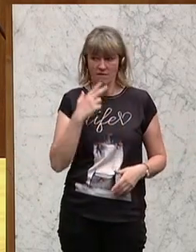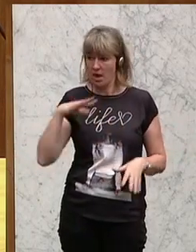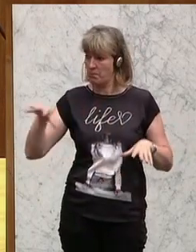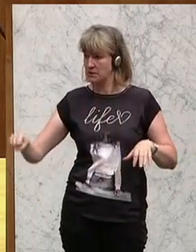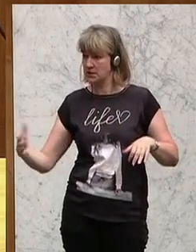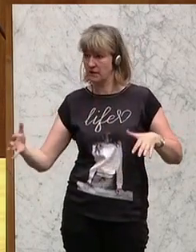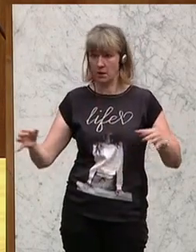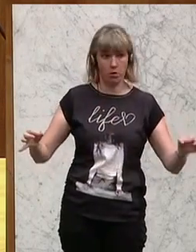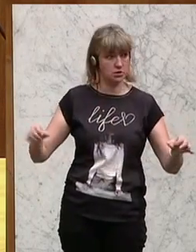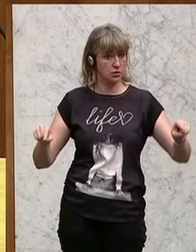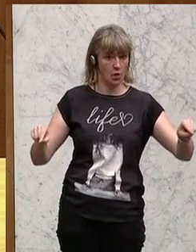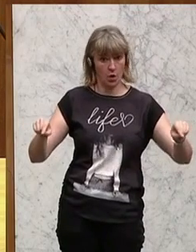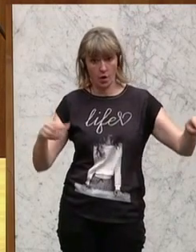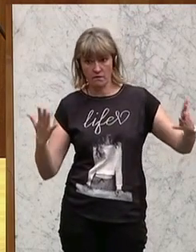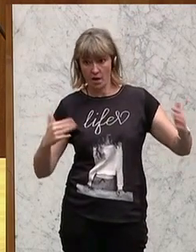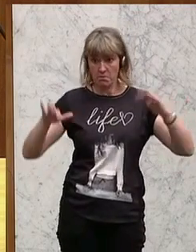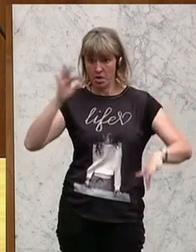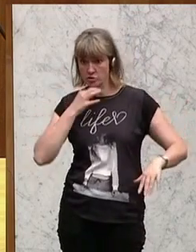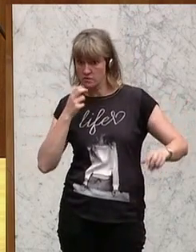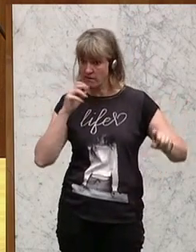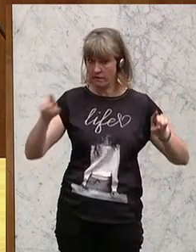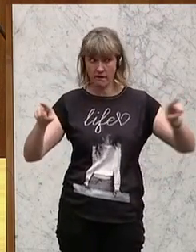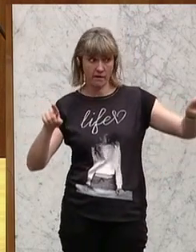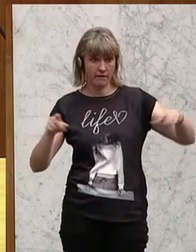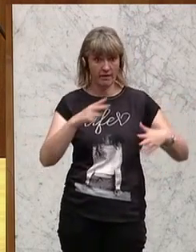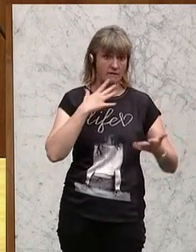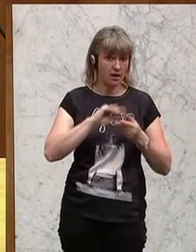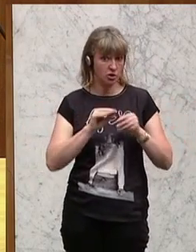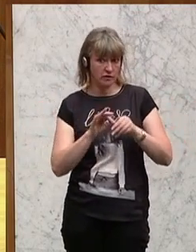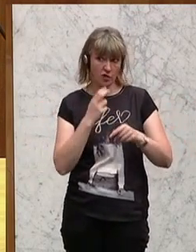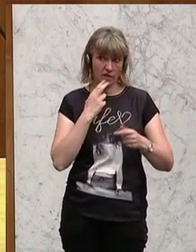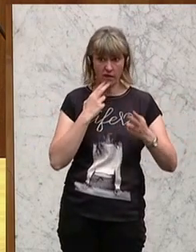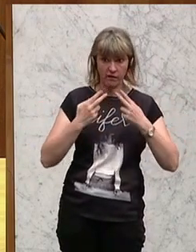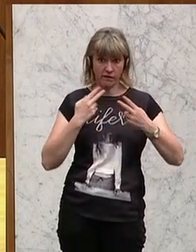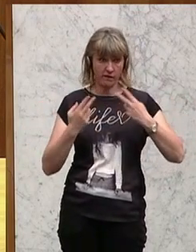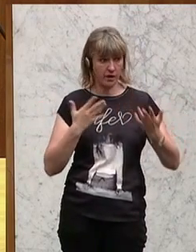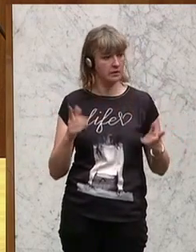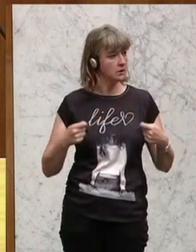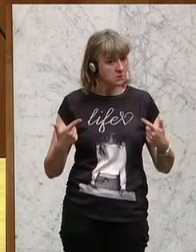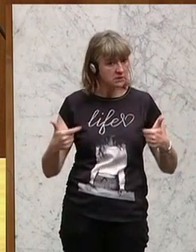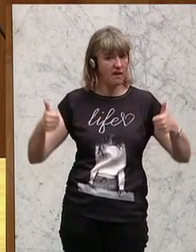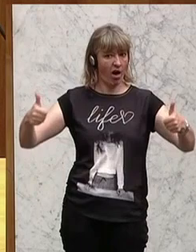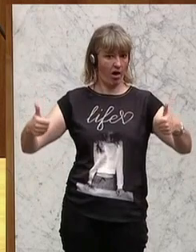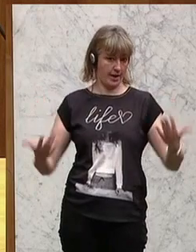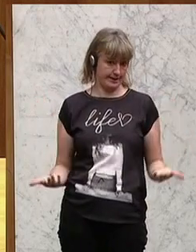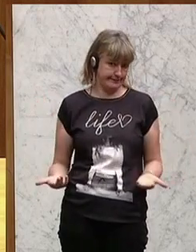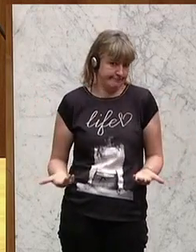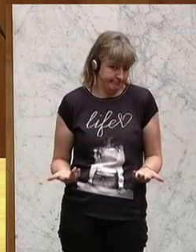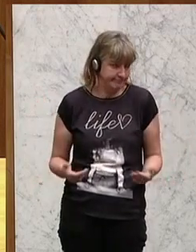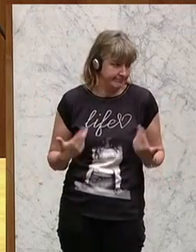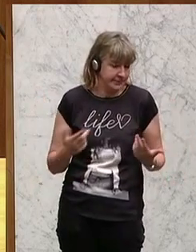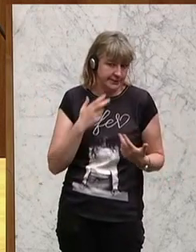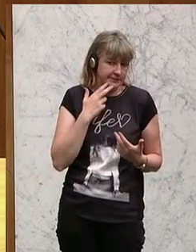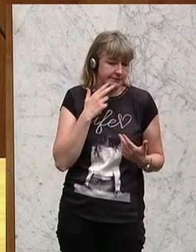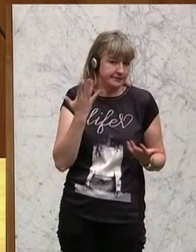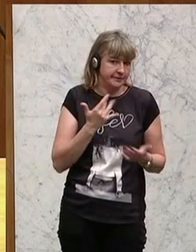welche Position, wer hat welche Mehrheit, wer wird Geschäftsführer. Da gibt es übrigens zwei, auch da muss man kein Hellseher sein, um zu erraten, wie am